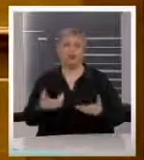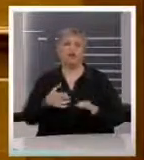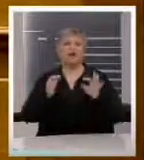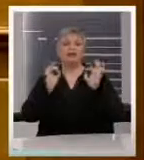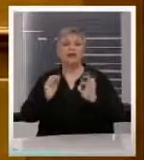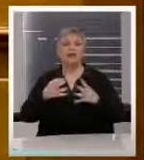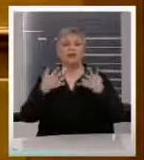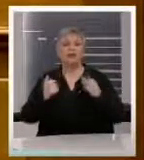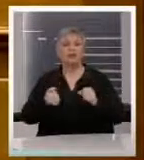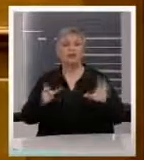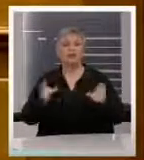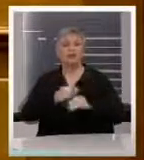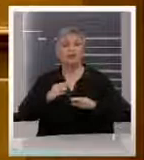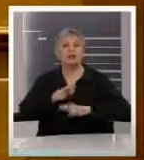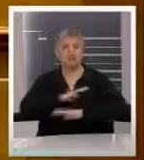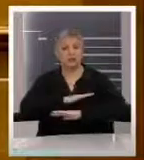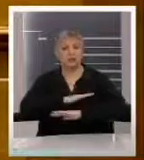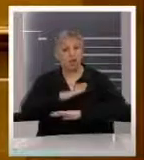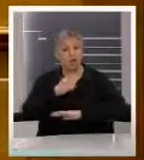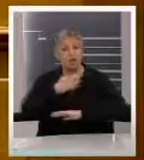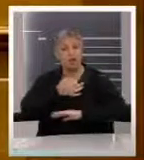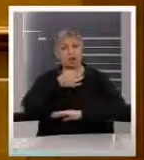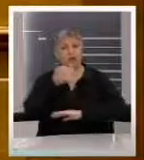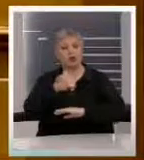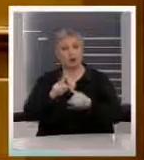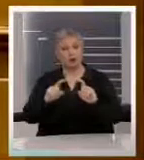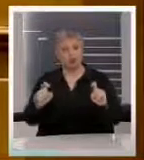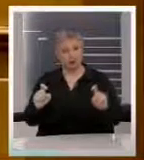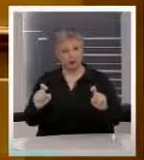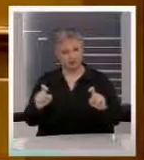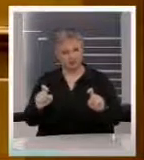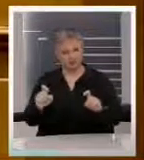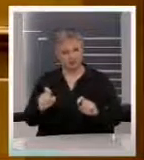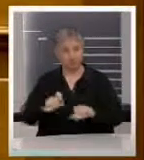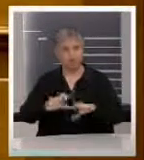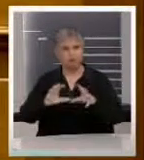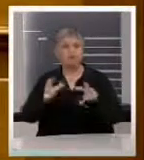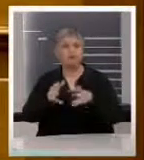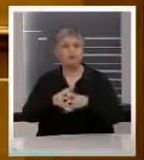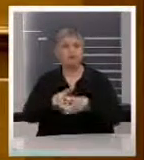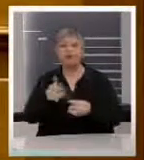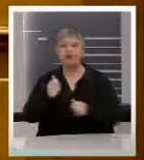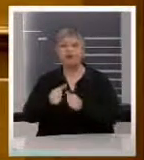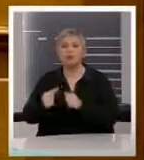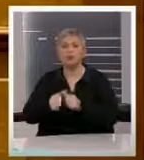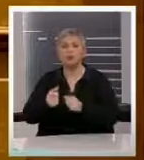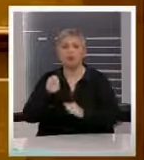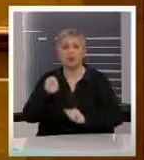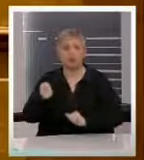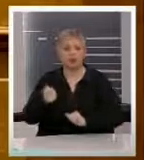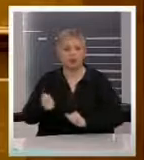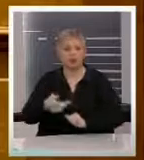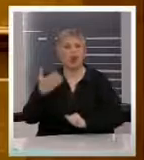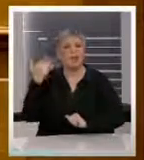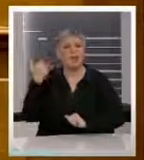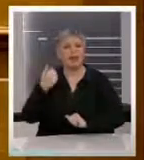της άμυνας, τα τελευταία έτη παραθέτουν τα εξής στοιχεία. Στην κατηγορία των αποδοχών, οι κυβερνήσεις Πασόκ